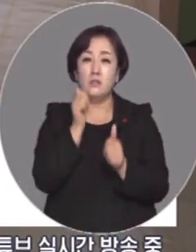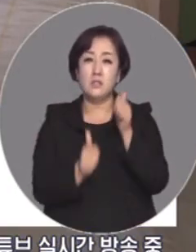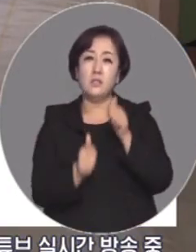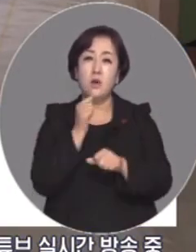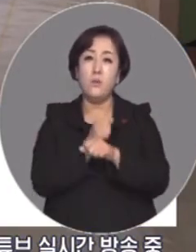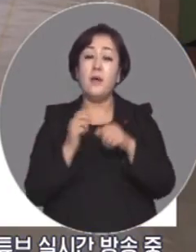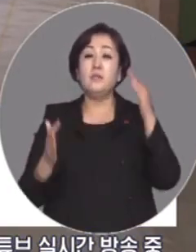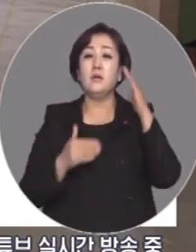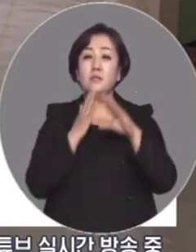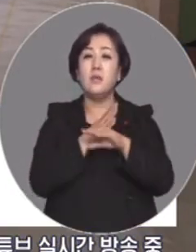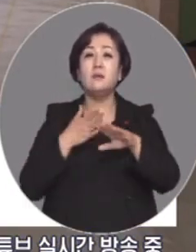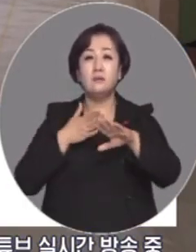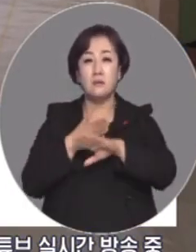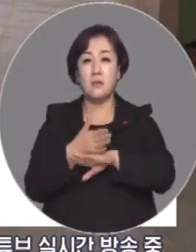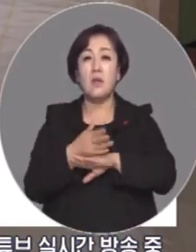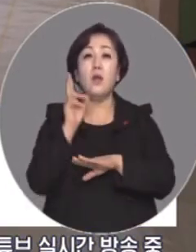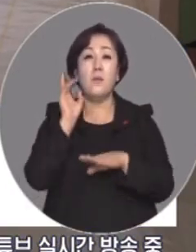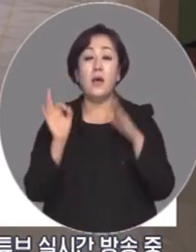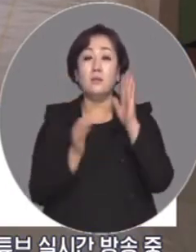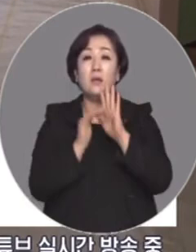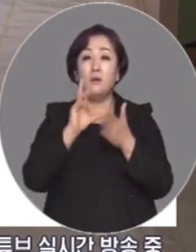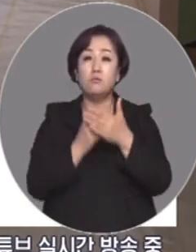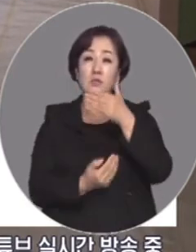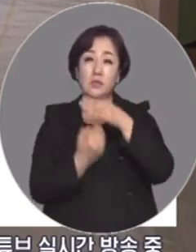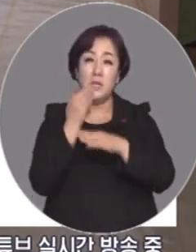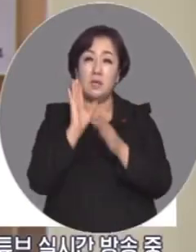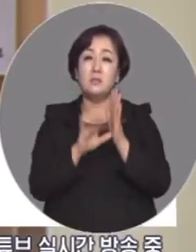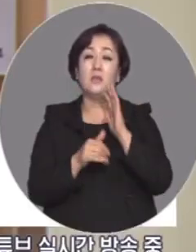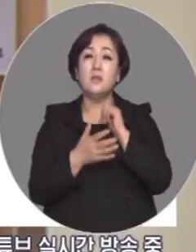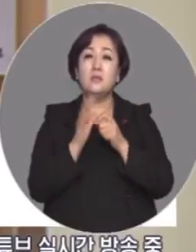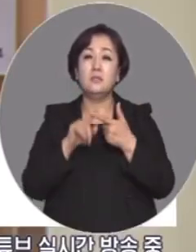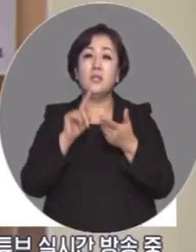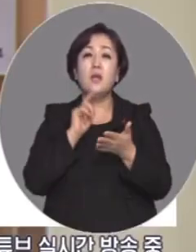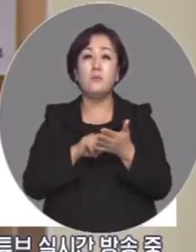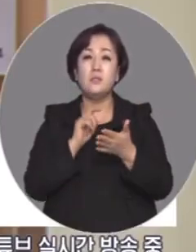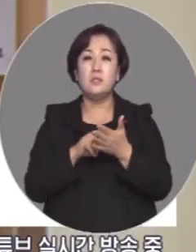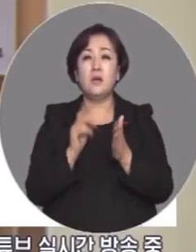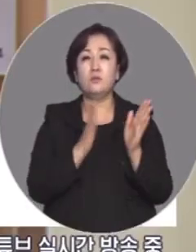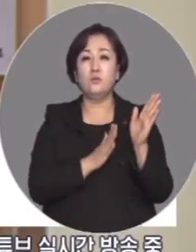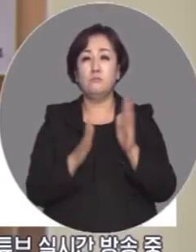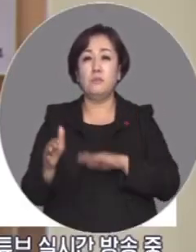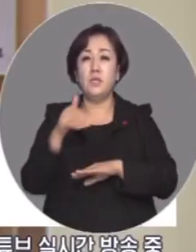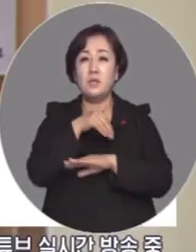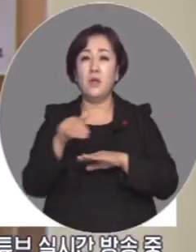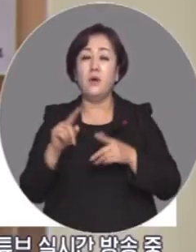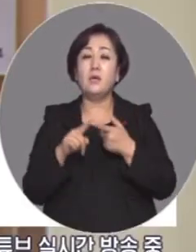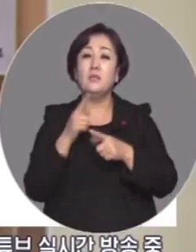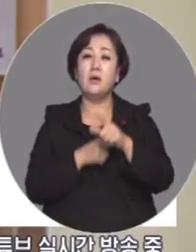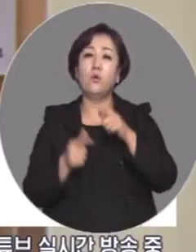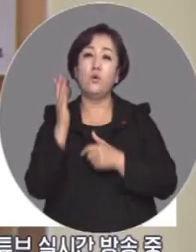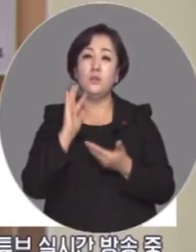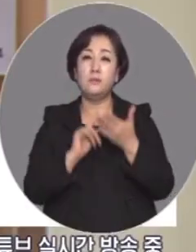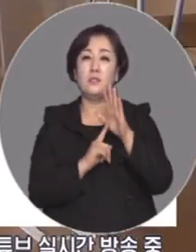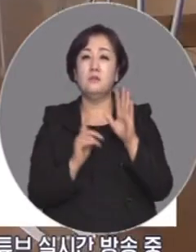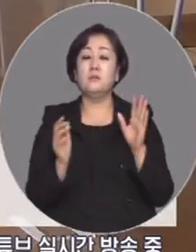오는 수험생이 뒤늦게 확진 판정을 받을 수도 있는 만큼 비장 상황에 대비하고 있다 고 덧붙였습니다